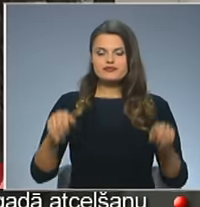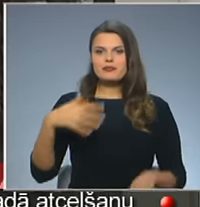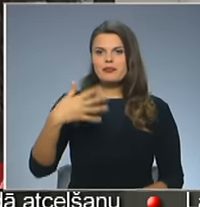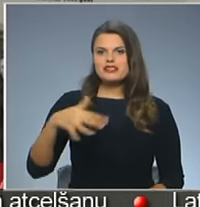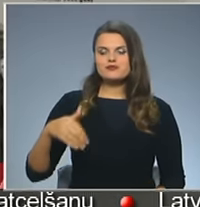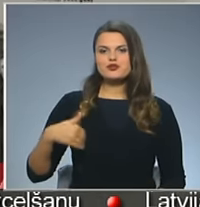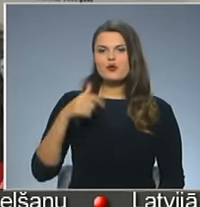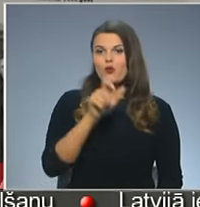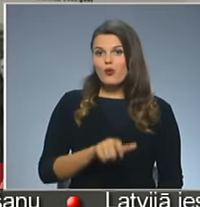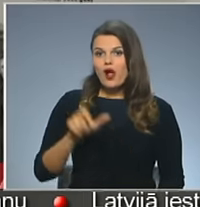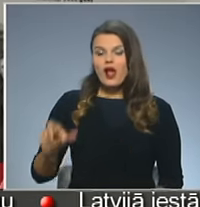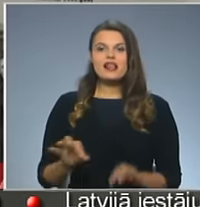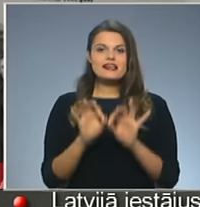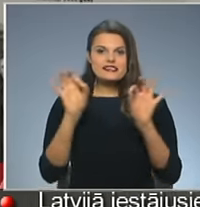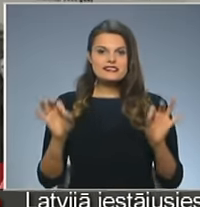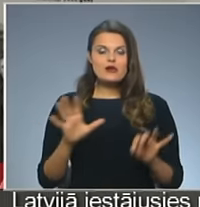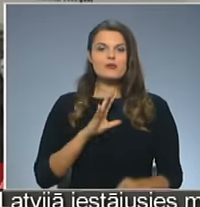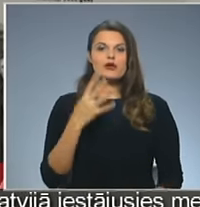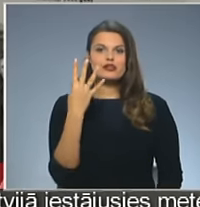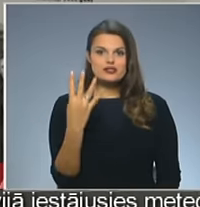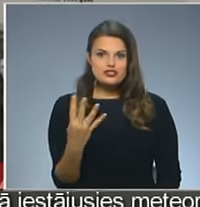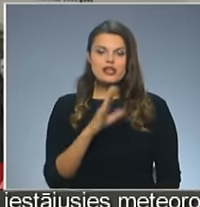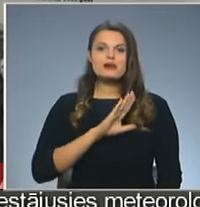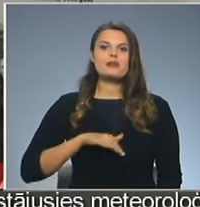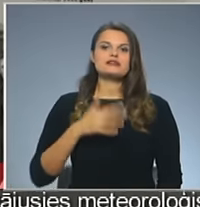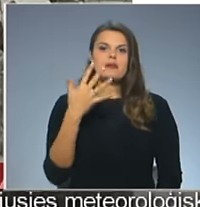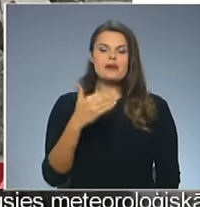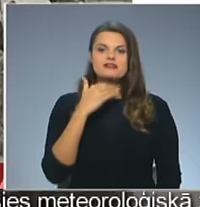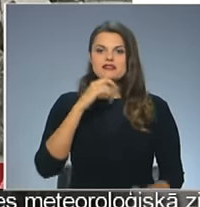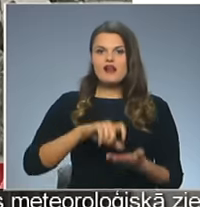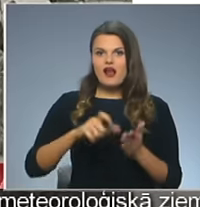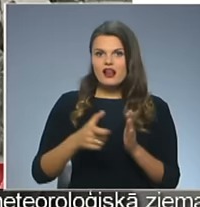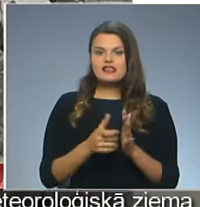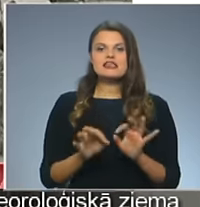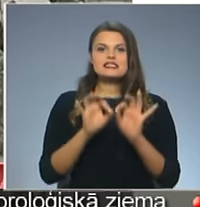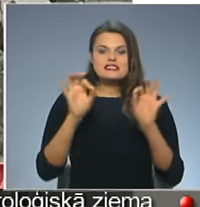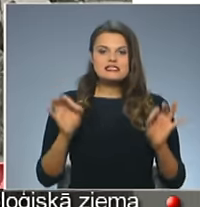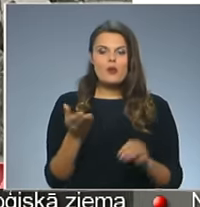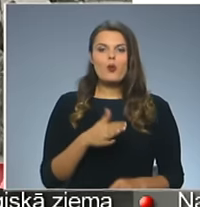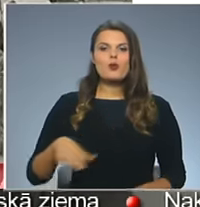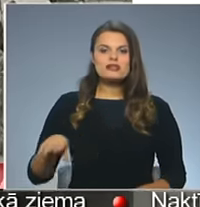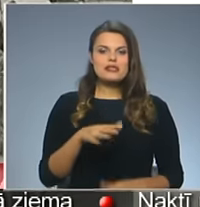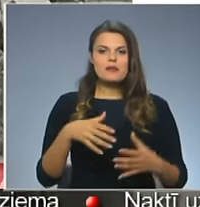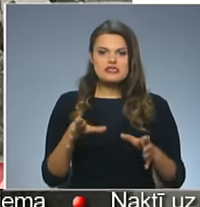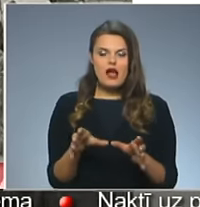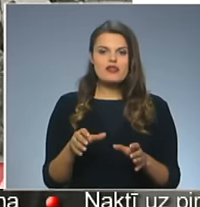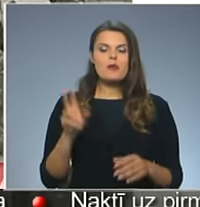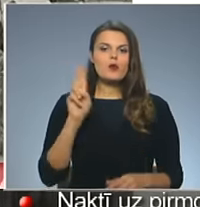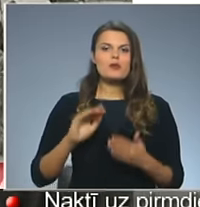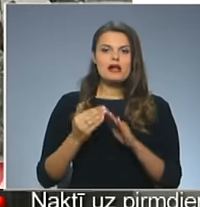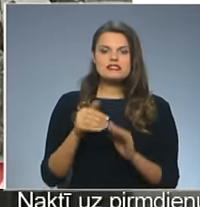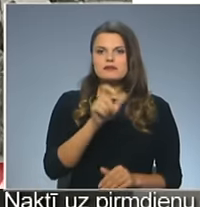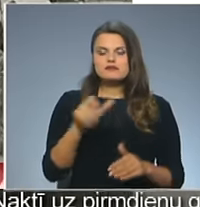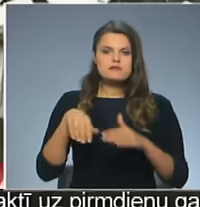50 skolēnu. Sākumā te bijušas 4, tad 5 klases. Sākoties Kurzemes katlam, Jūrmalciema ļaudis